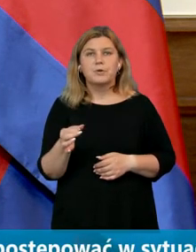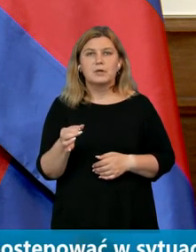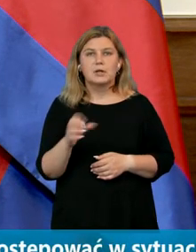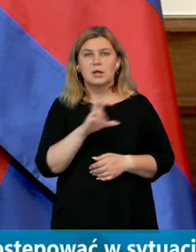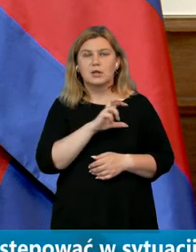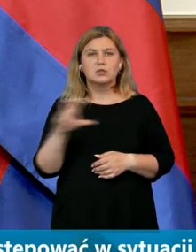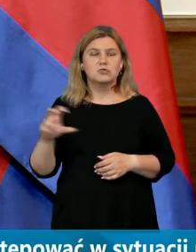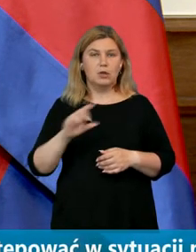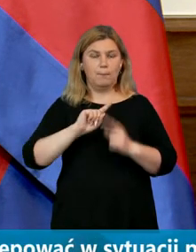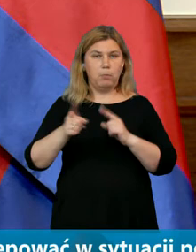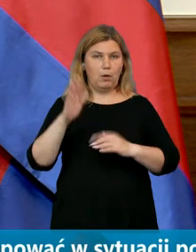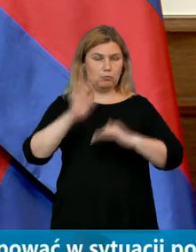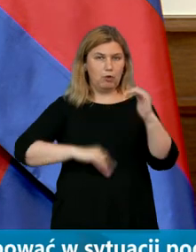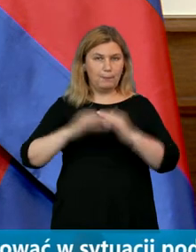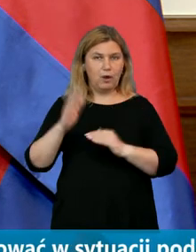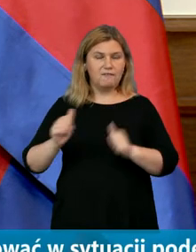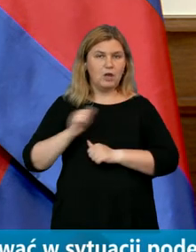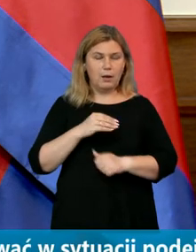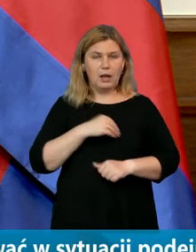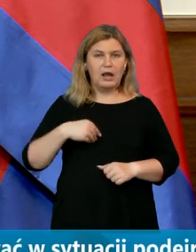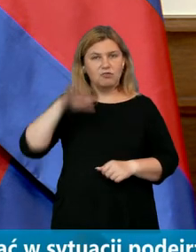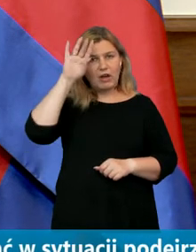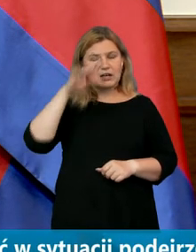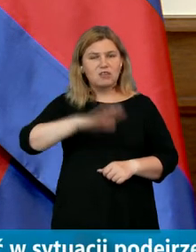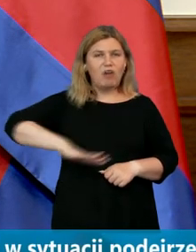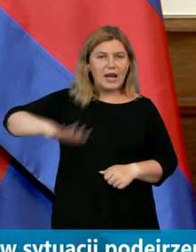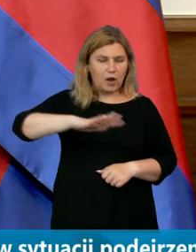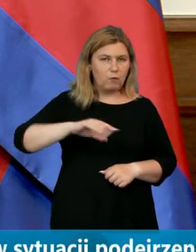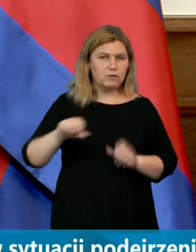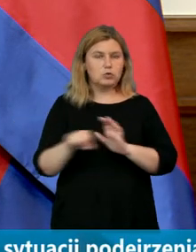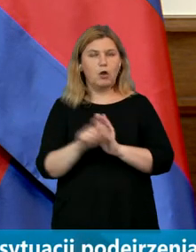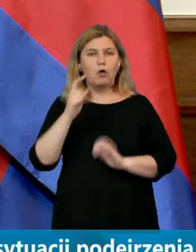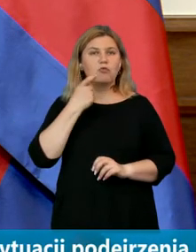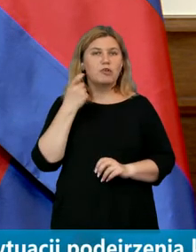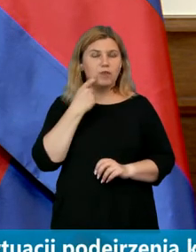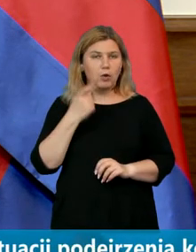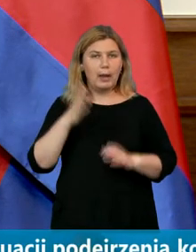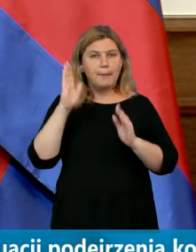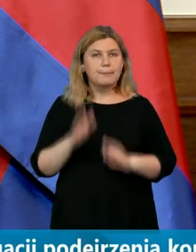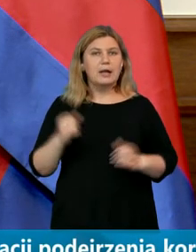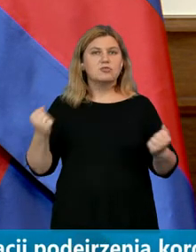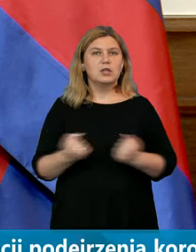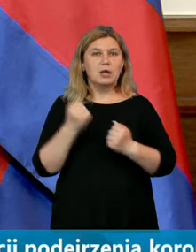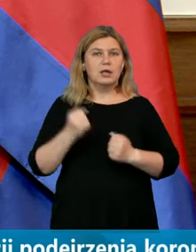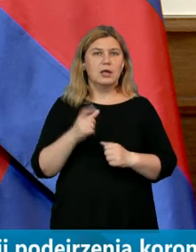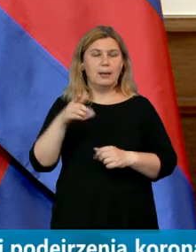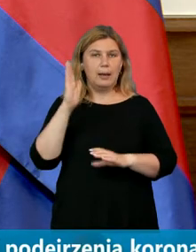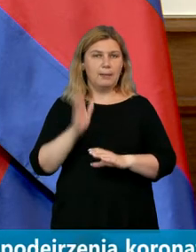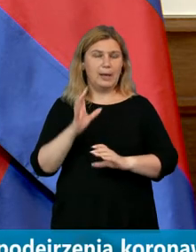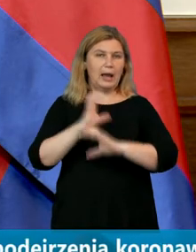czy po przebudowie Wojska Polskiego na odcinku od Szarych Szeregów do Krzywoustego będzie funkcjonowała komunikacja